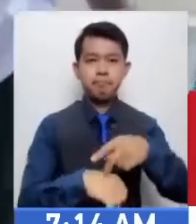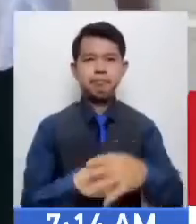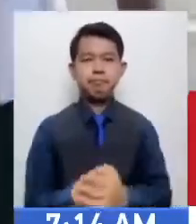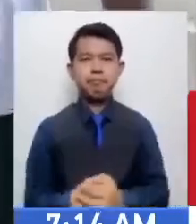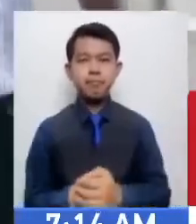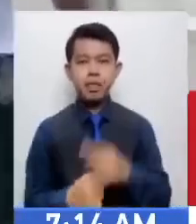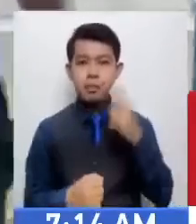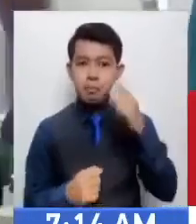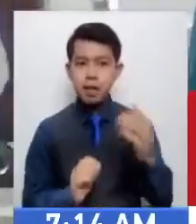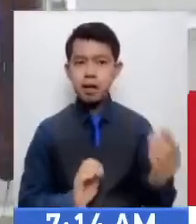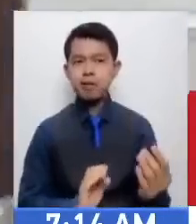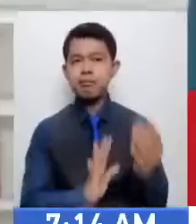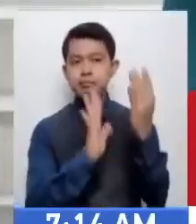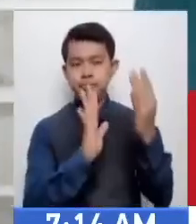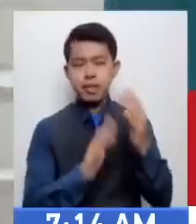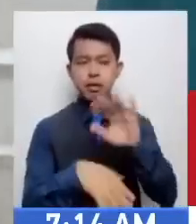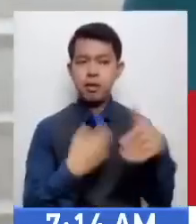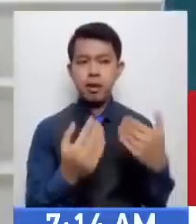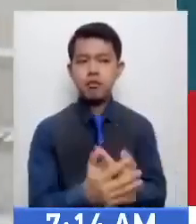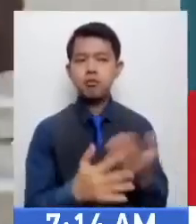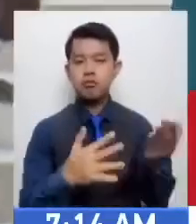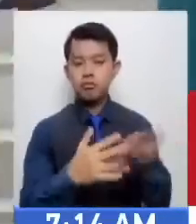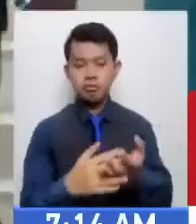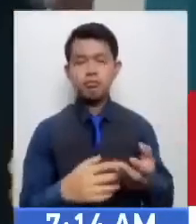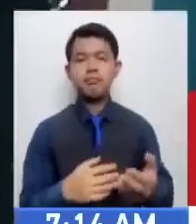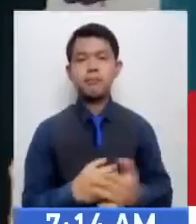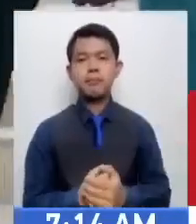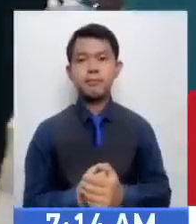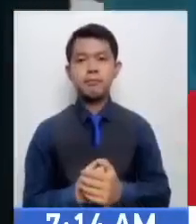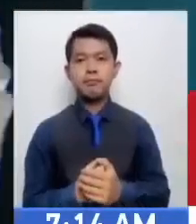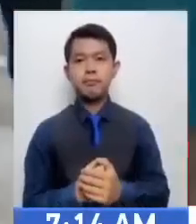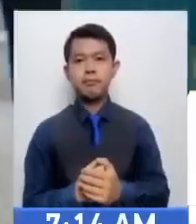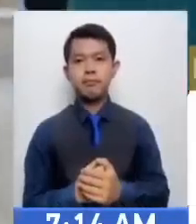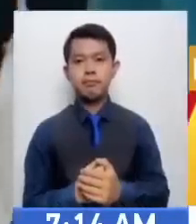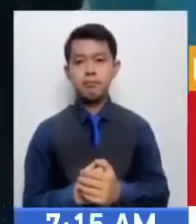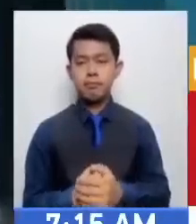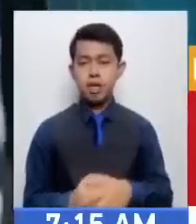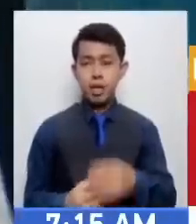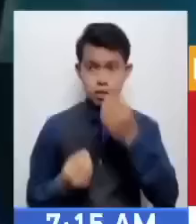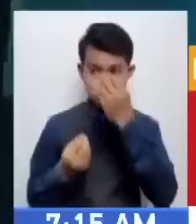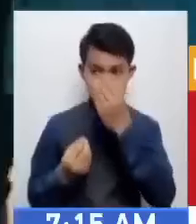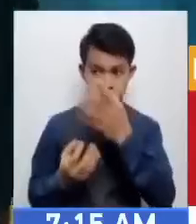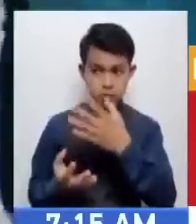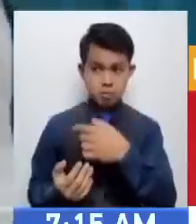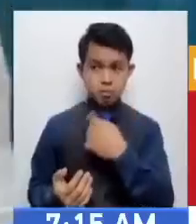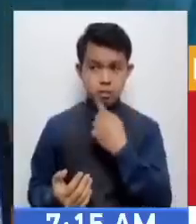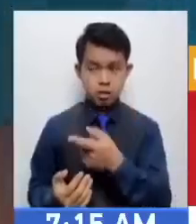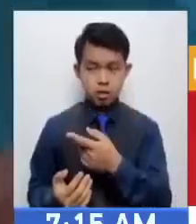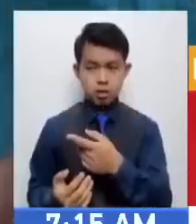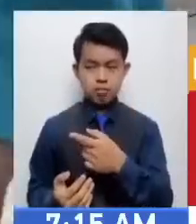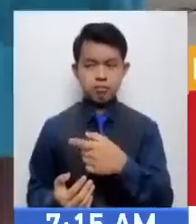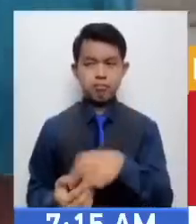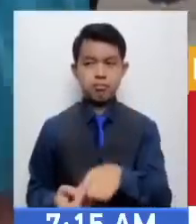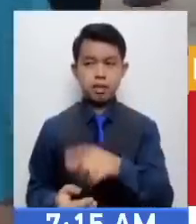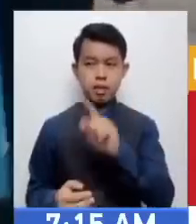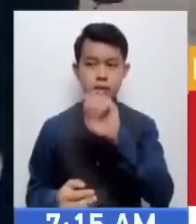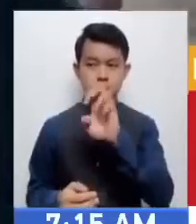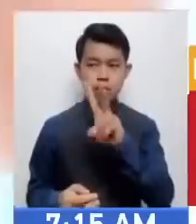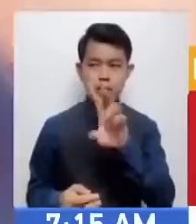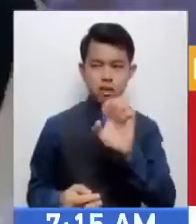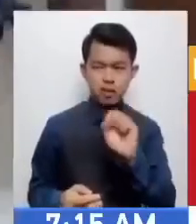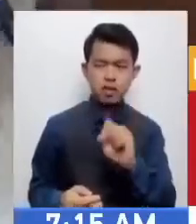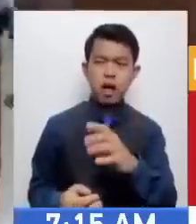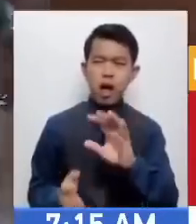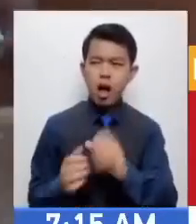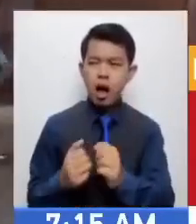mga paratang sa kanya. Nabanggit ho ba ni Congressman Teves saan ang gagaling yung tinatawag na security threat sa kanya at sa